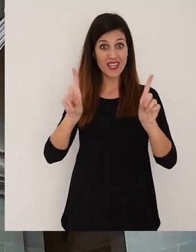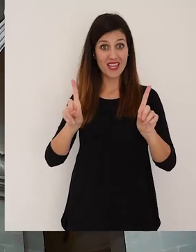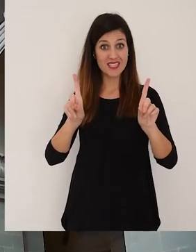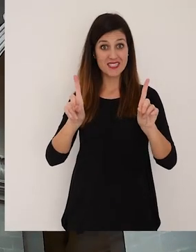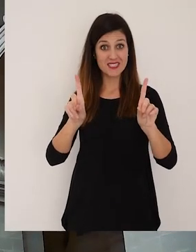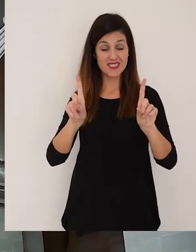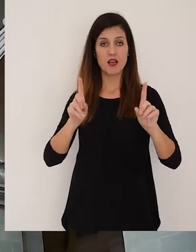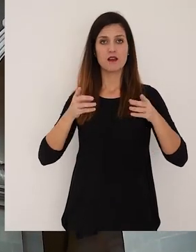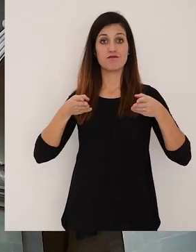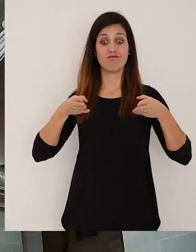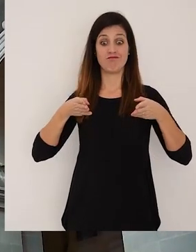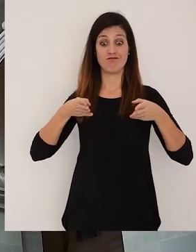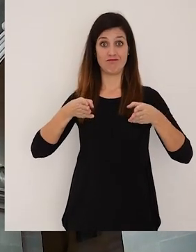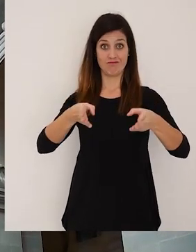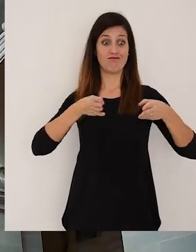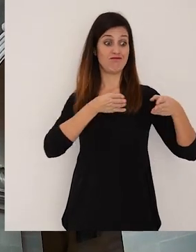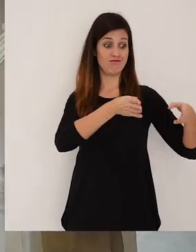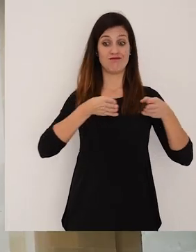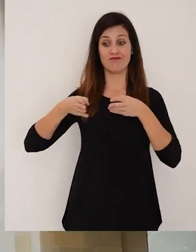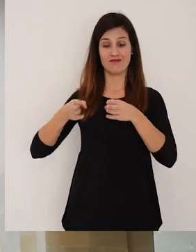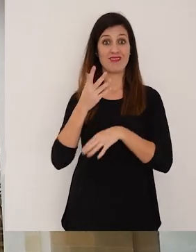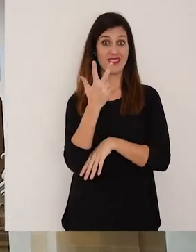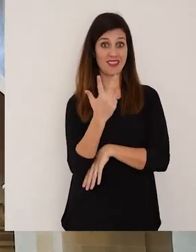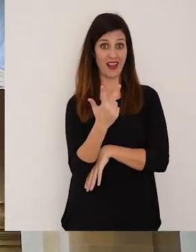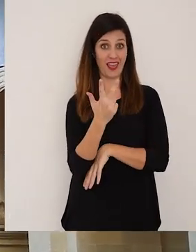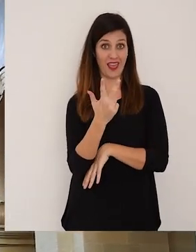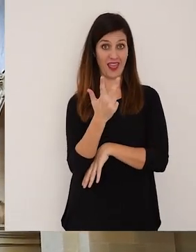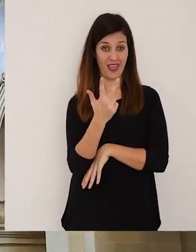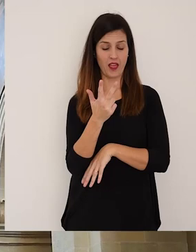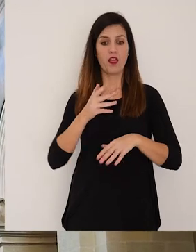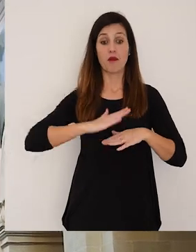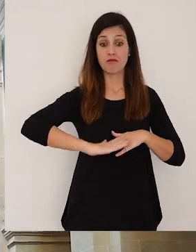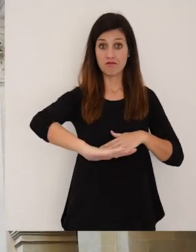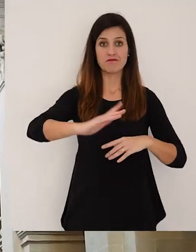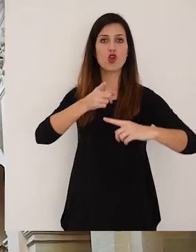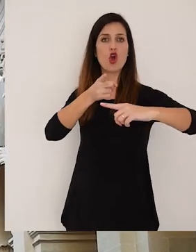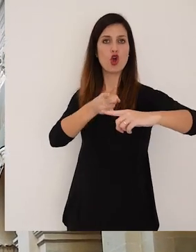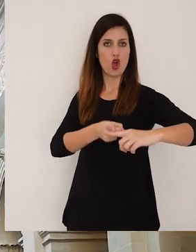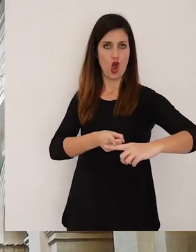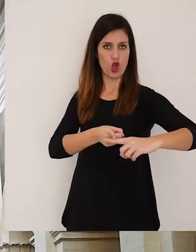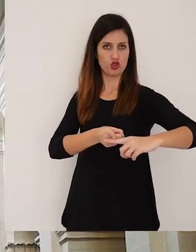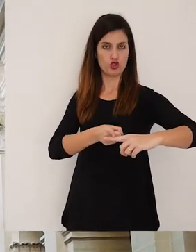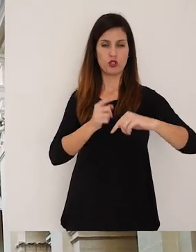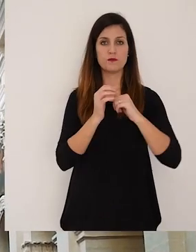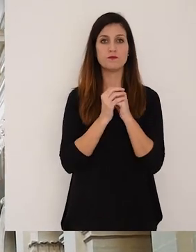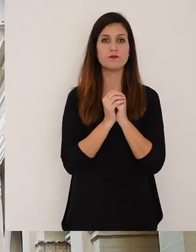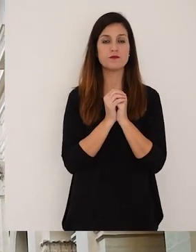L'interno della struttura si apre con solennità in un impianto a tre navate che si sviluppa nella pianta a croce latina.